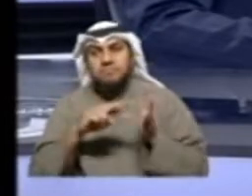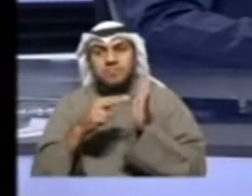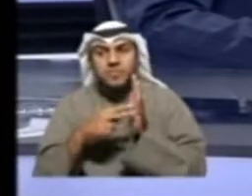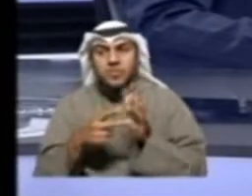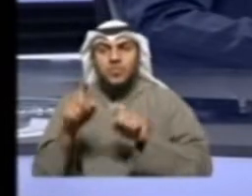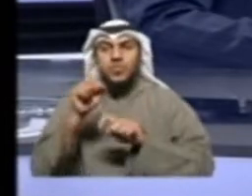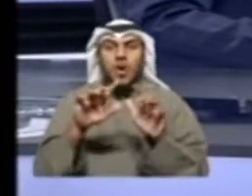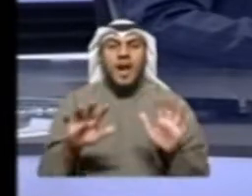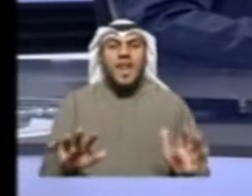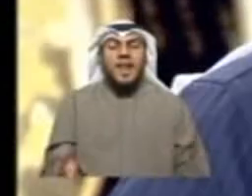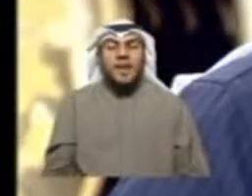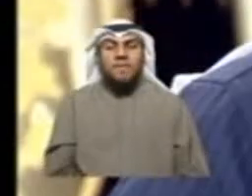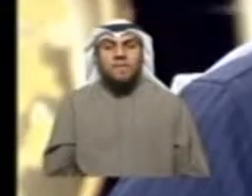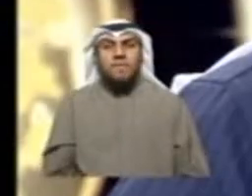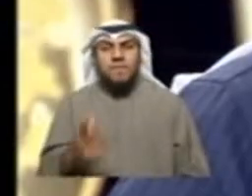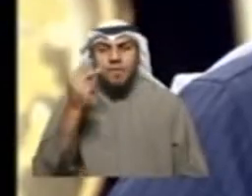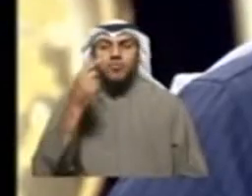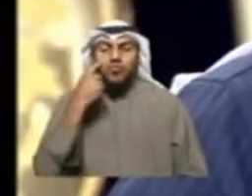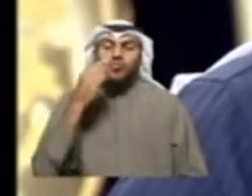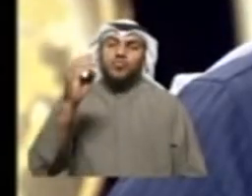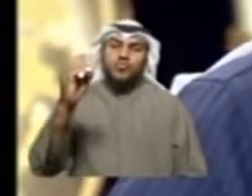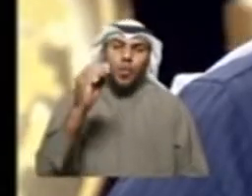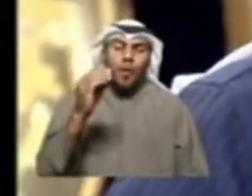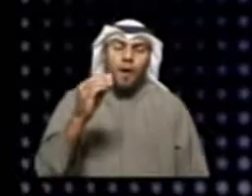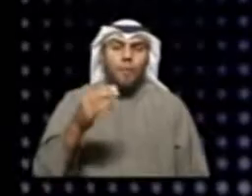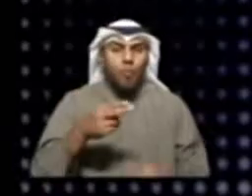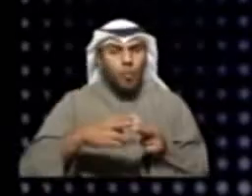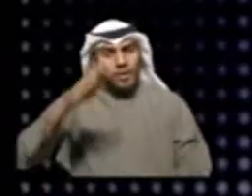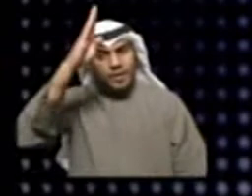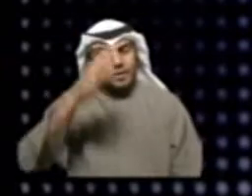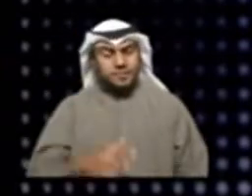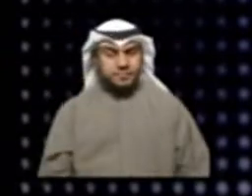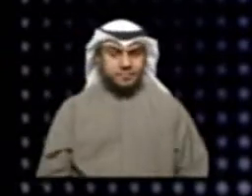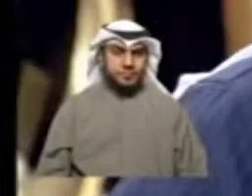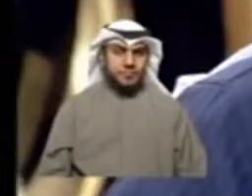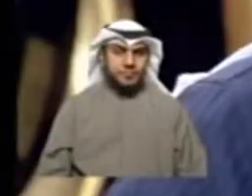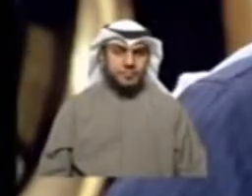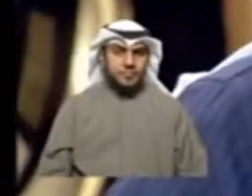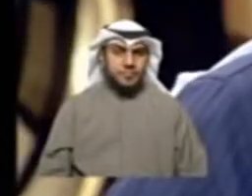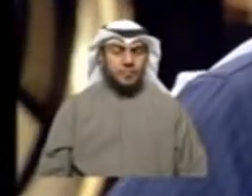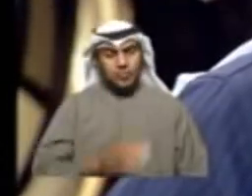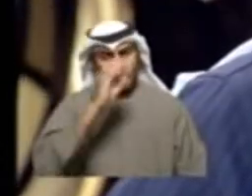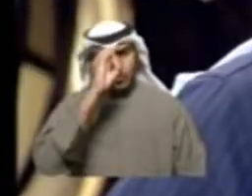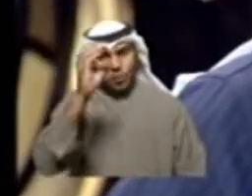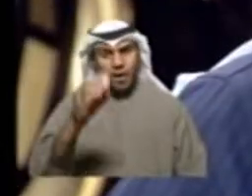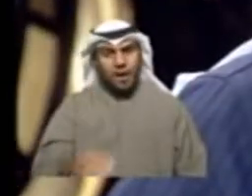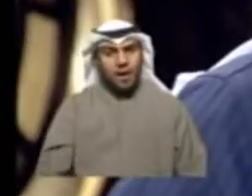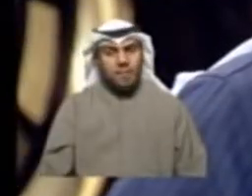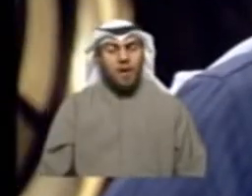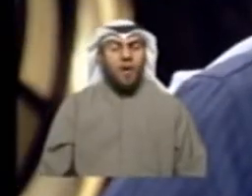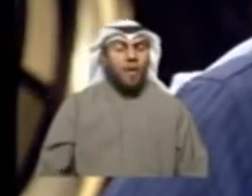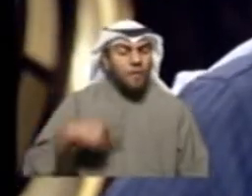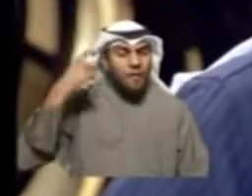ما الرهانات التي تعول عليها دولة الكويت والعراق على هذا المؤتمر؟ نعم، دولة الكويت والعراق تعول على جمع ما